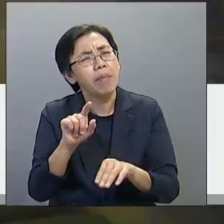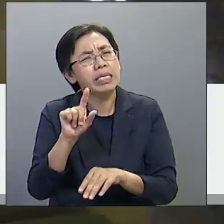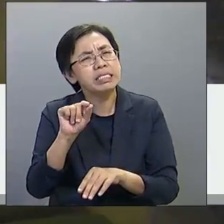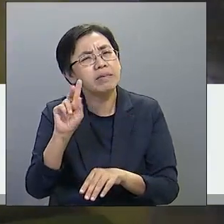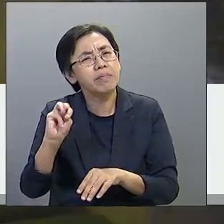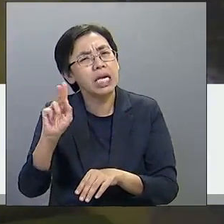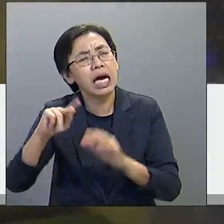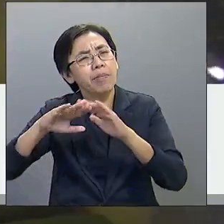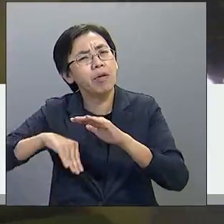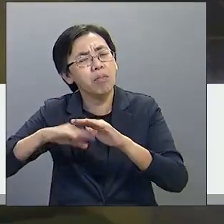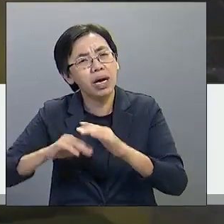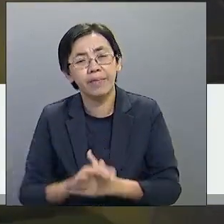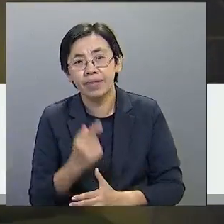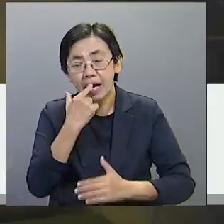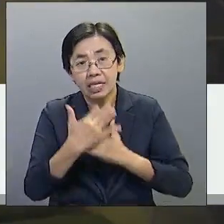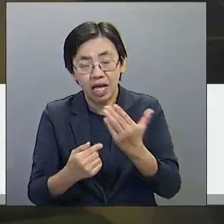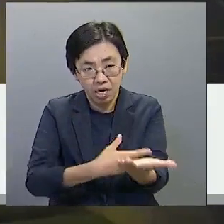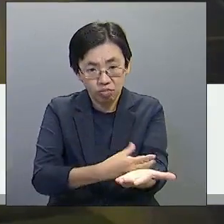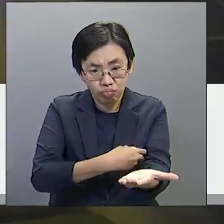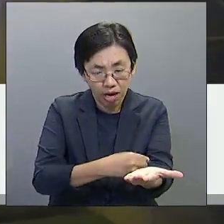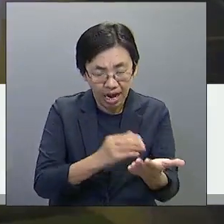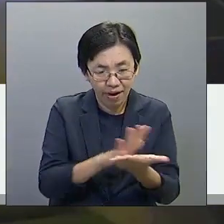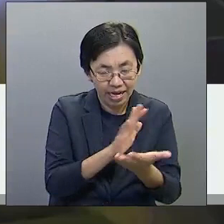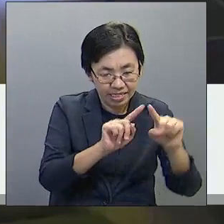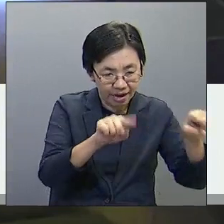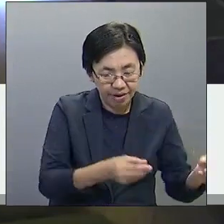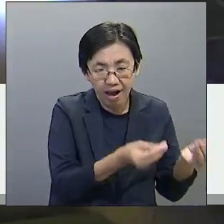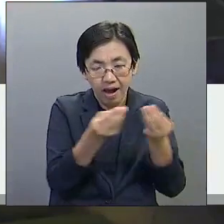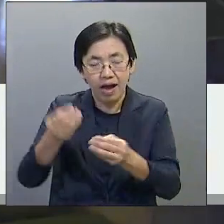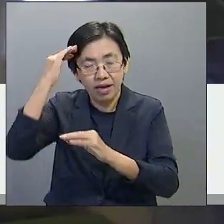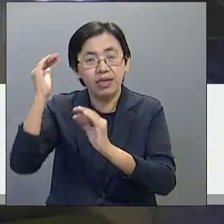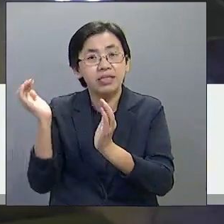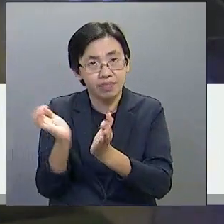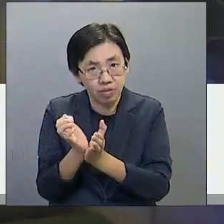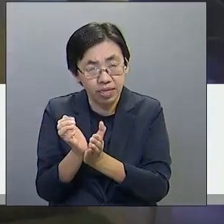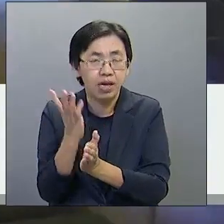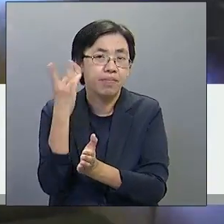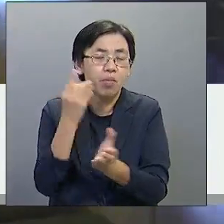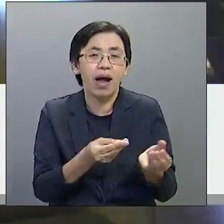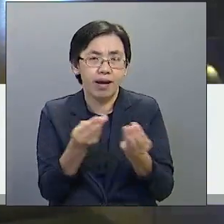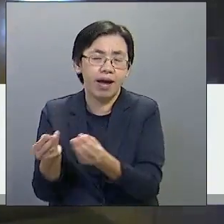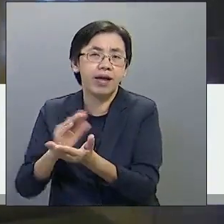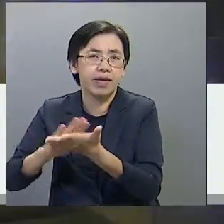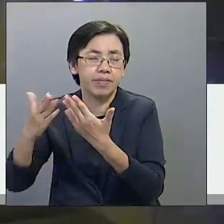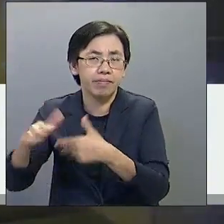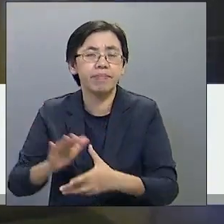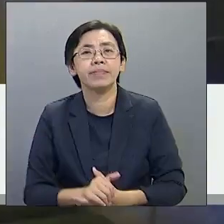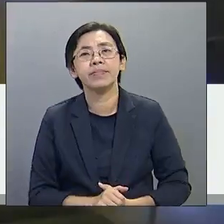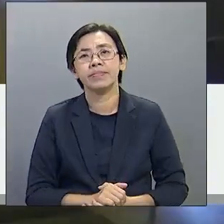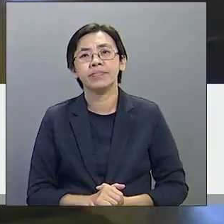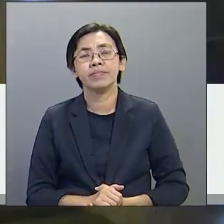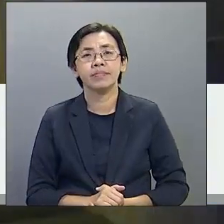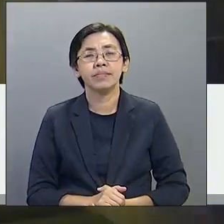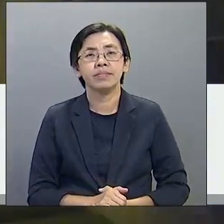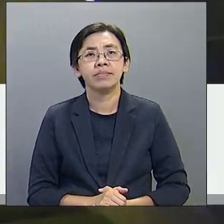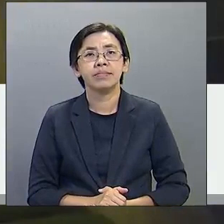ลการตรวจอย่างเป็นทางการส่งให้พนักงานสอบสวนเจ้าของพื้นที่ตั้งแต่เมื่อวานนี้แล้วทีนี้เนี่ยดิฉัน